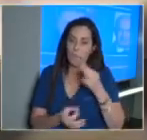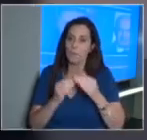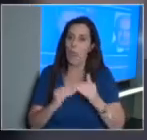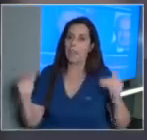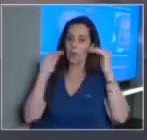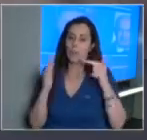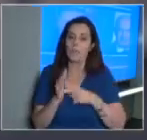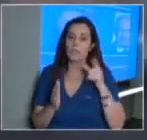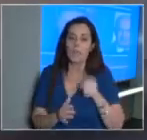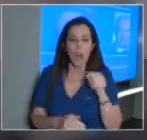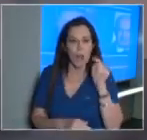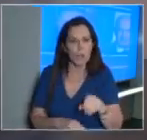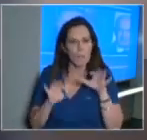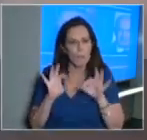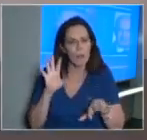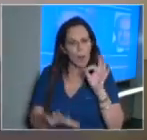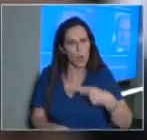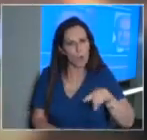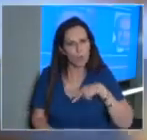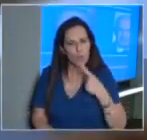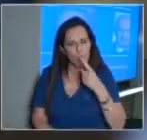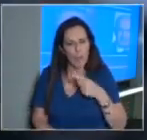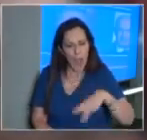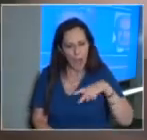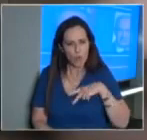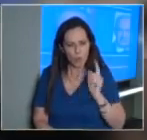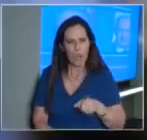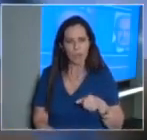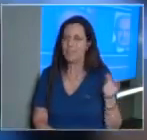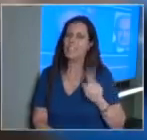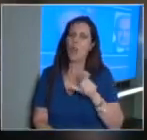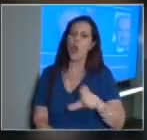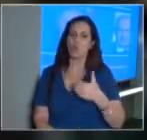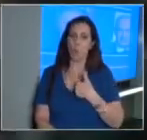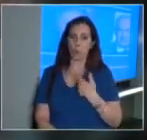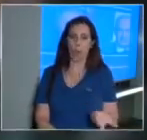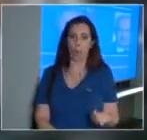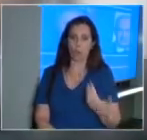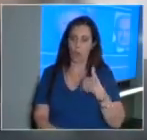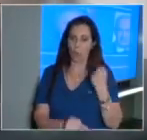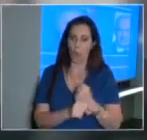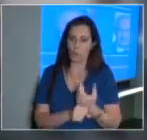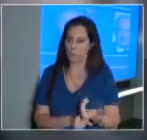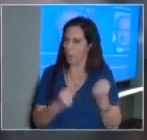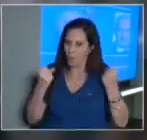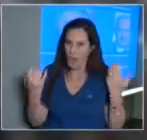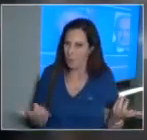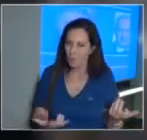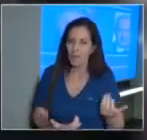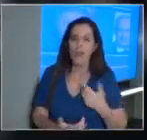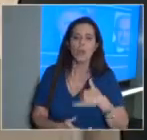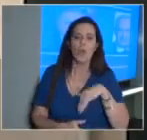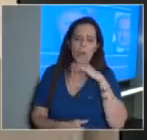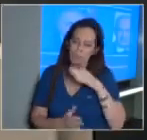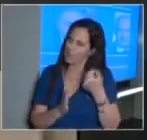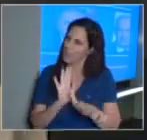בגץ. ולכן צריך לבוא פה ובאמת לגלות אחריות. וכשאני אומר לגלות אחריות, זה לא להאשים אותנו בזה שאנחנו עושים שרירים. חברים, אנחנו